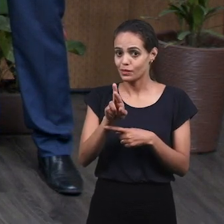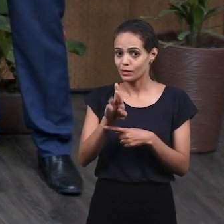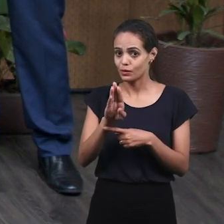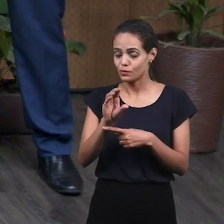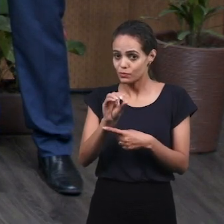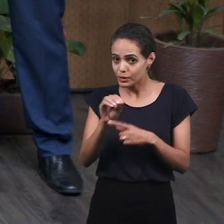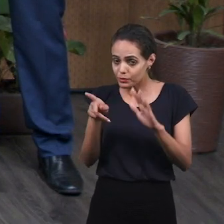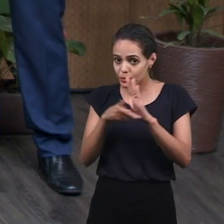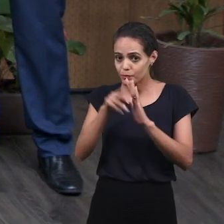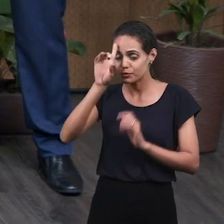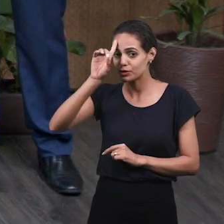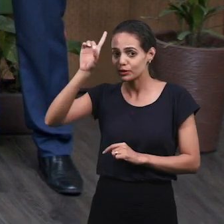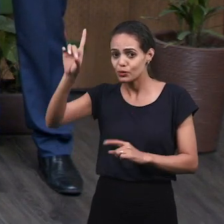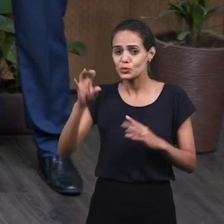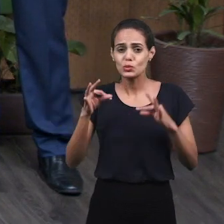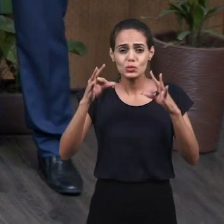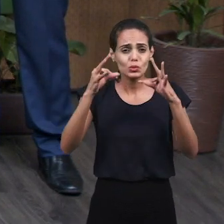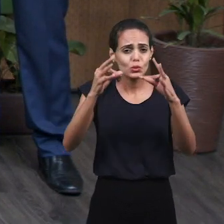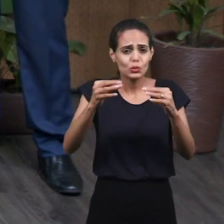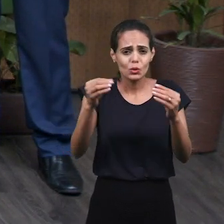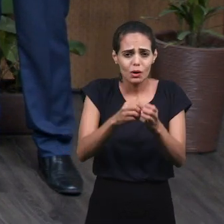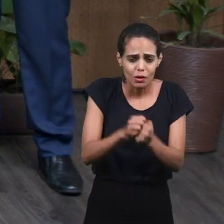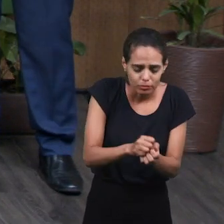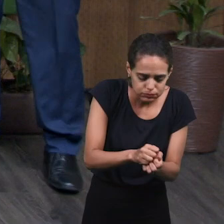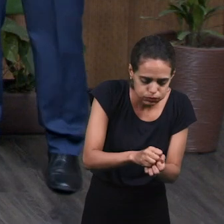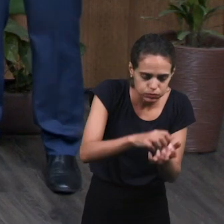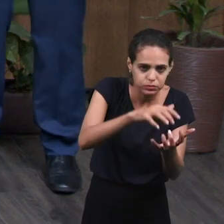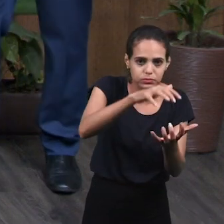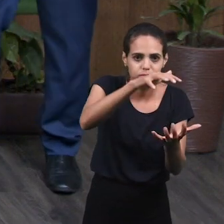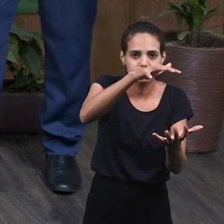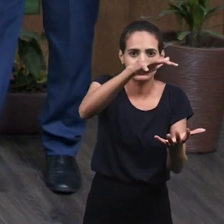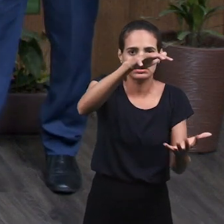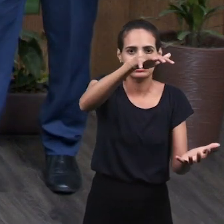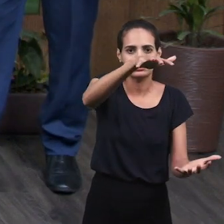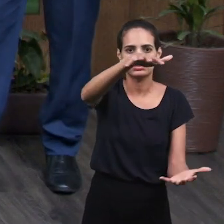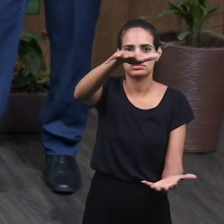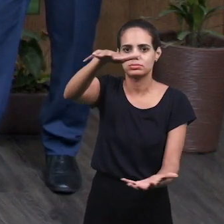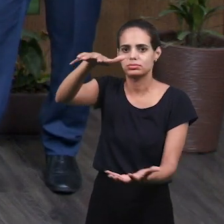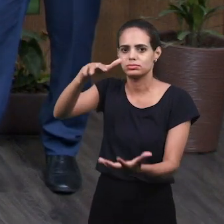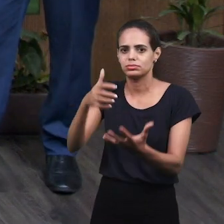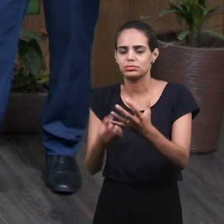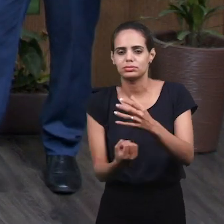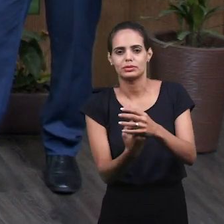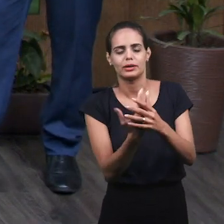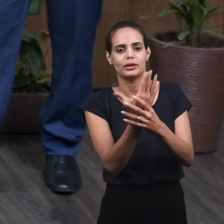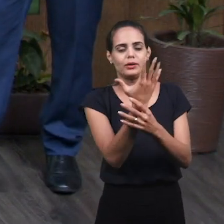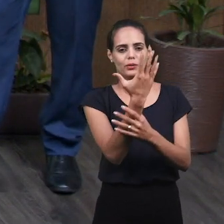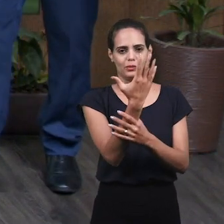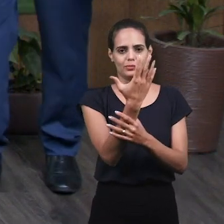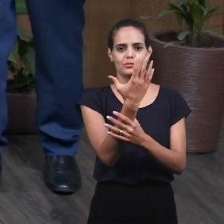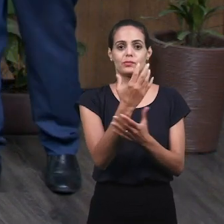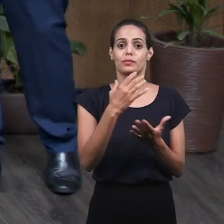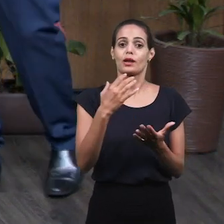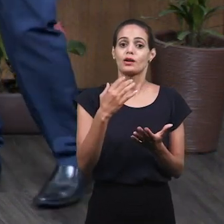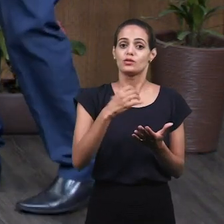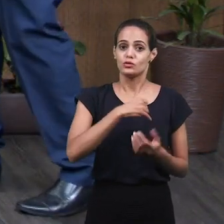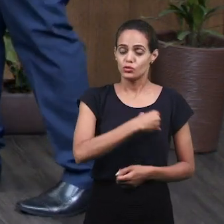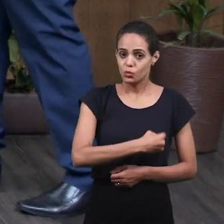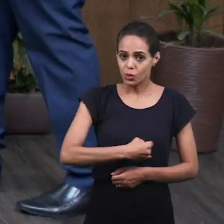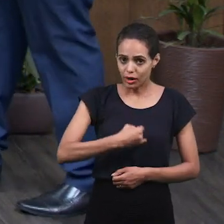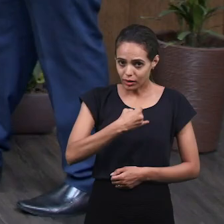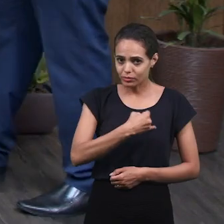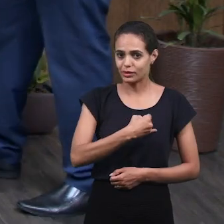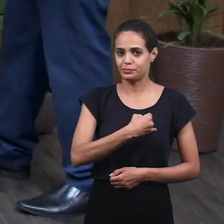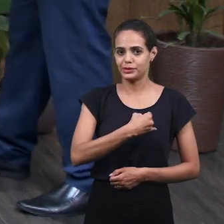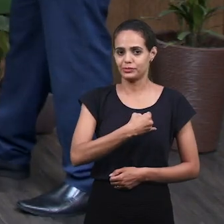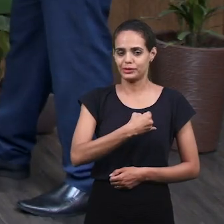créées, comme il est enregistré en Jean, chapitre 1, verset 3. Toutes les choses ont